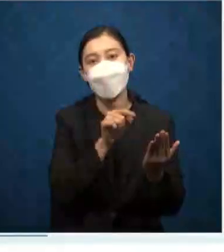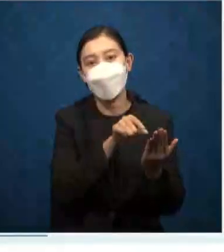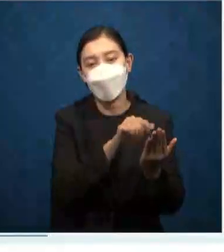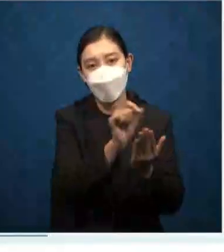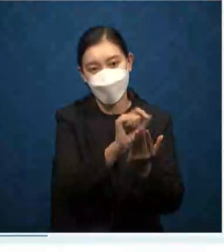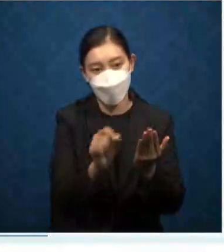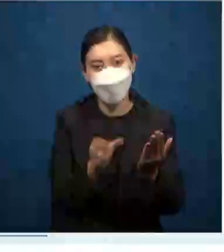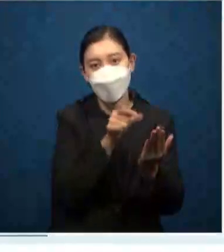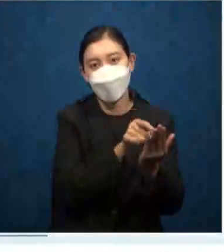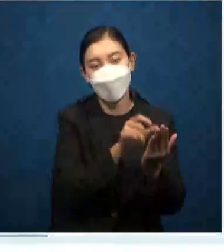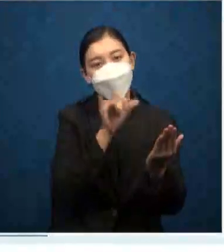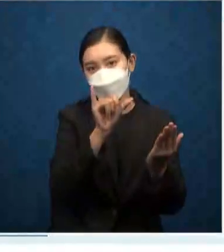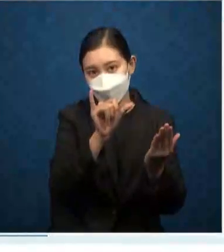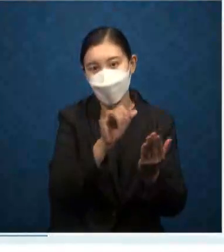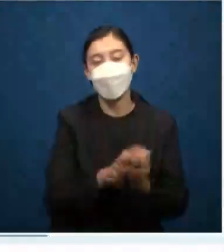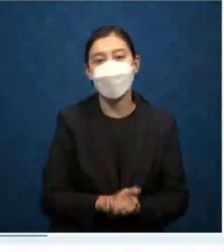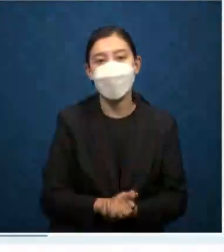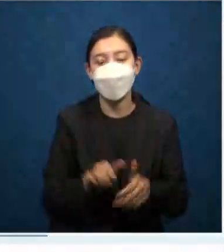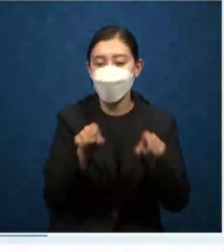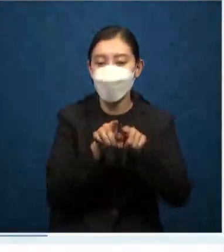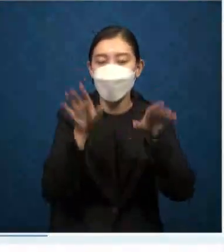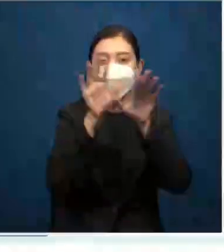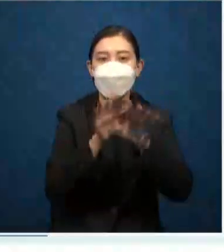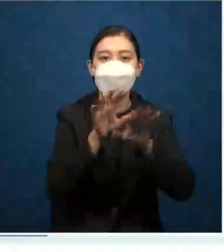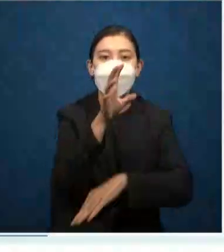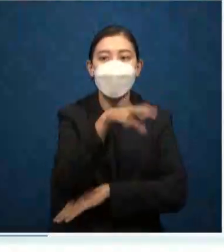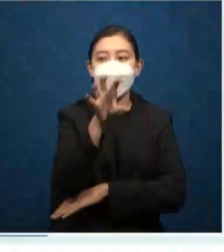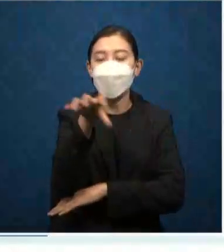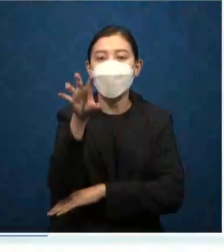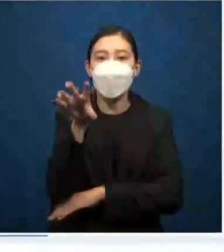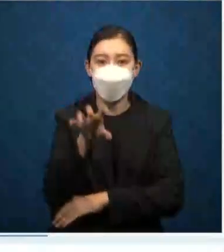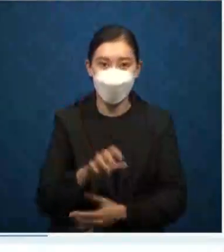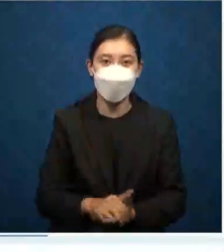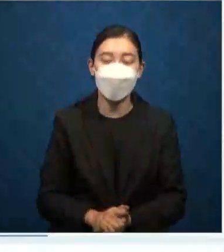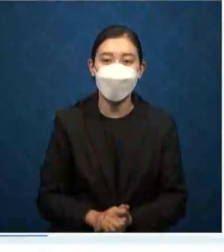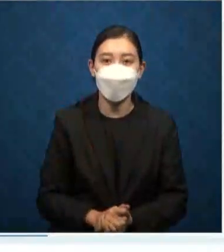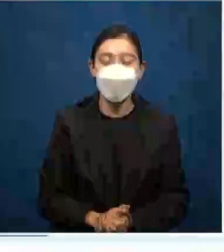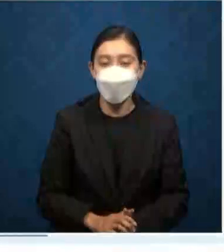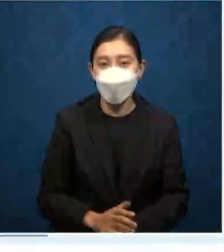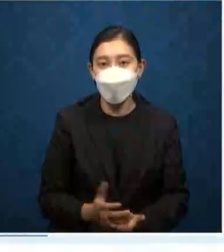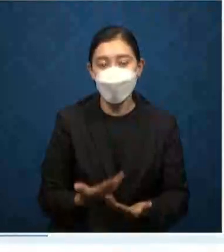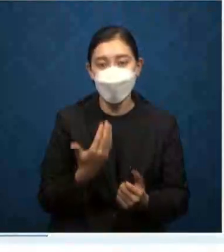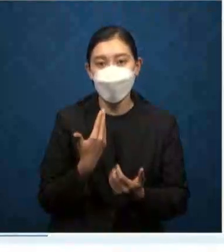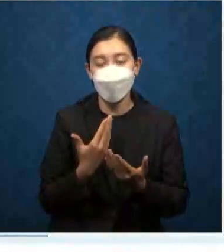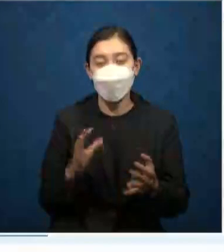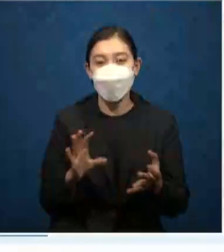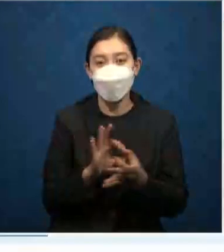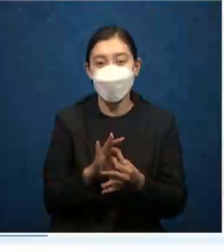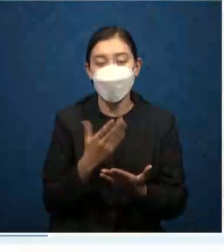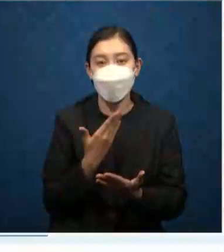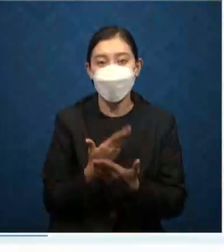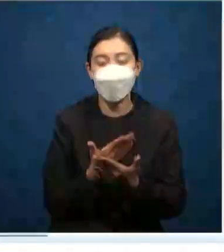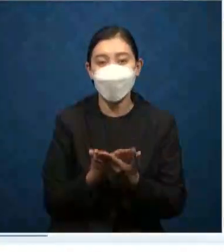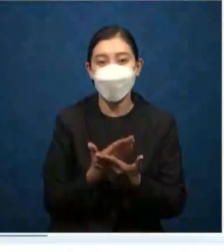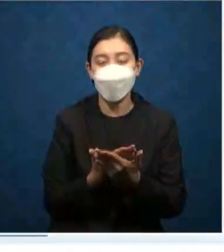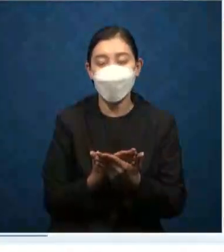ราจะหลอกต่อไปท่านประธานที่เคารพครับในแง่ของงบประมาณที่เป็นเรื่องของ